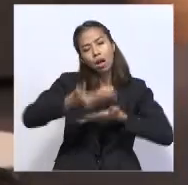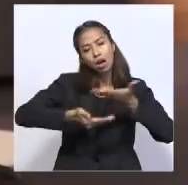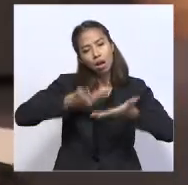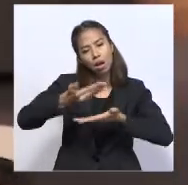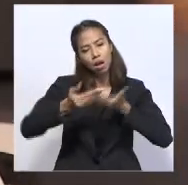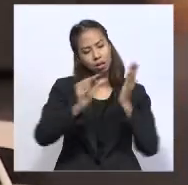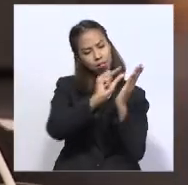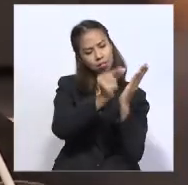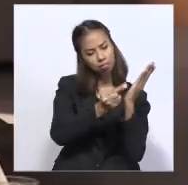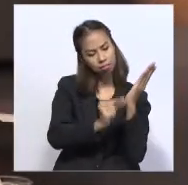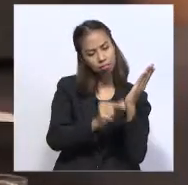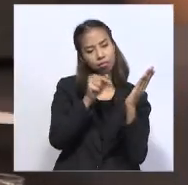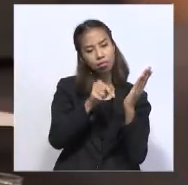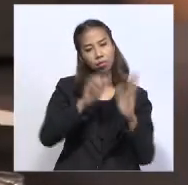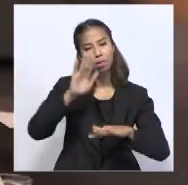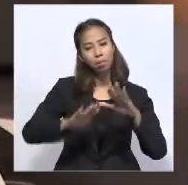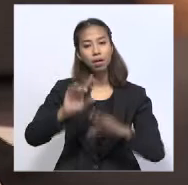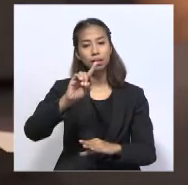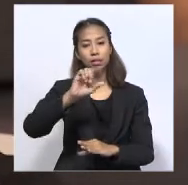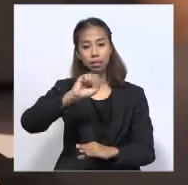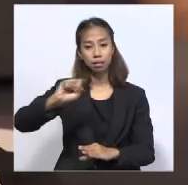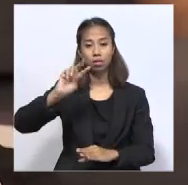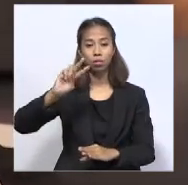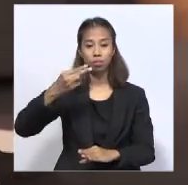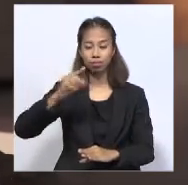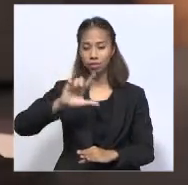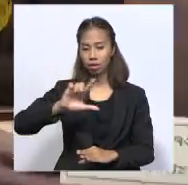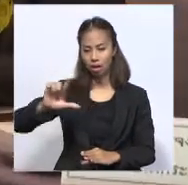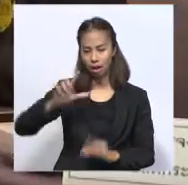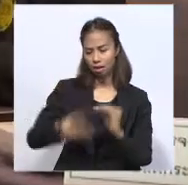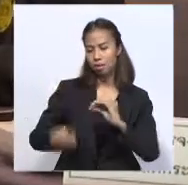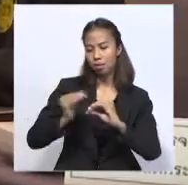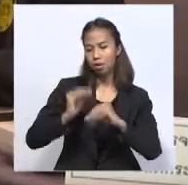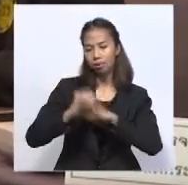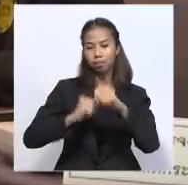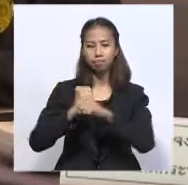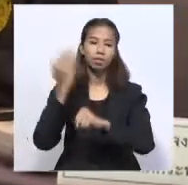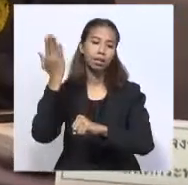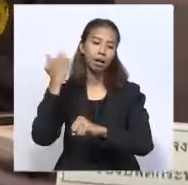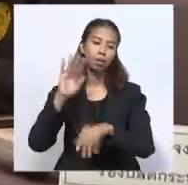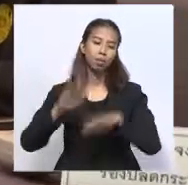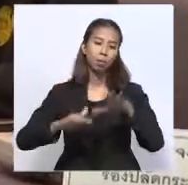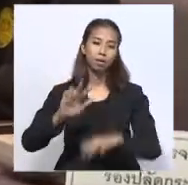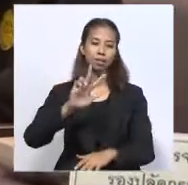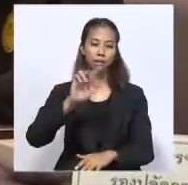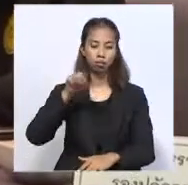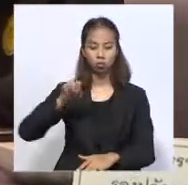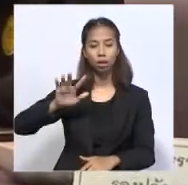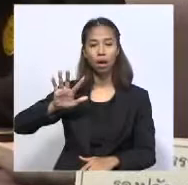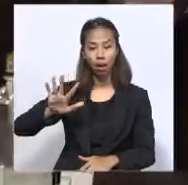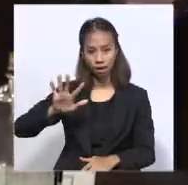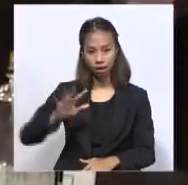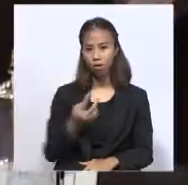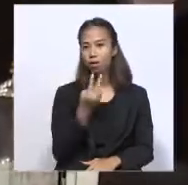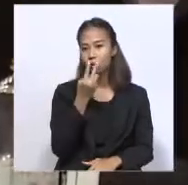การค้าชายแดนนะครับก็มีกว่า 120,000 ล้านบาทเพิ่มขึ้นจากปีก่อนนะครับประมาณร้อยละ 3.5 ด้วยกันนะครับ